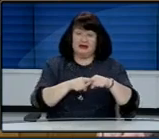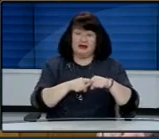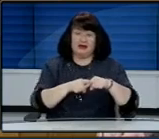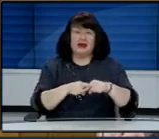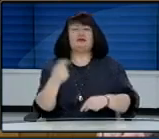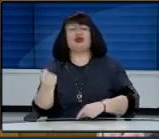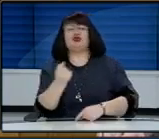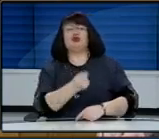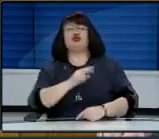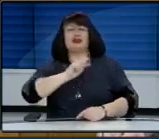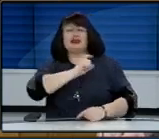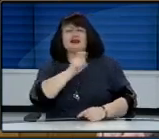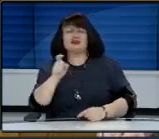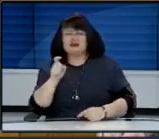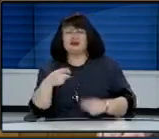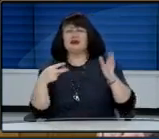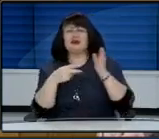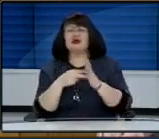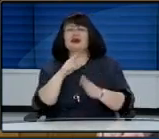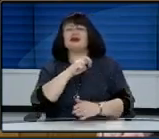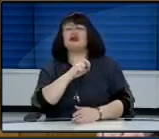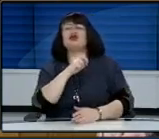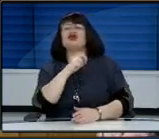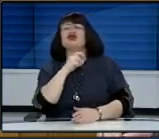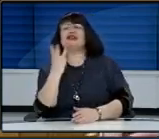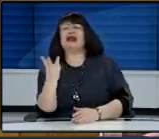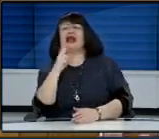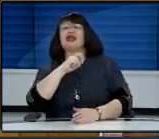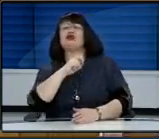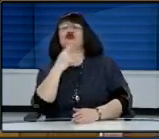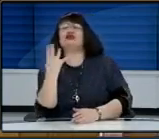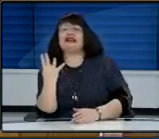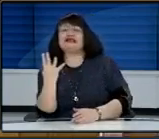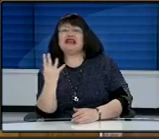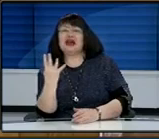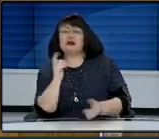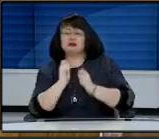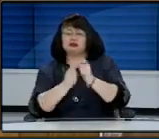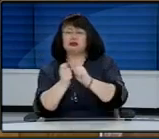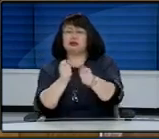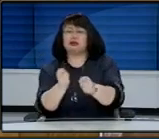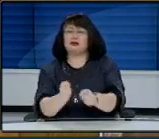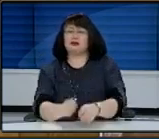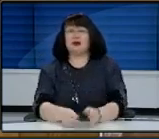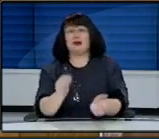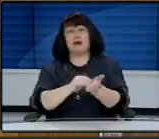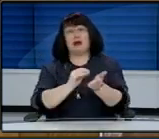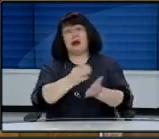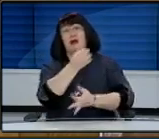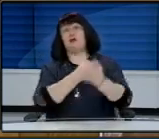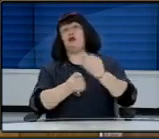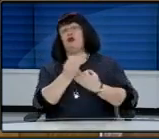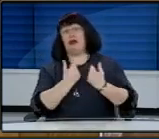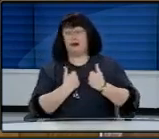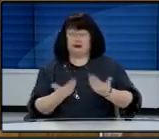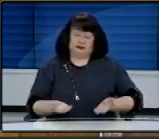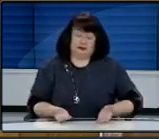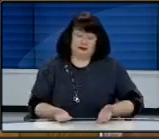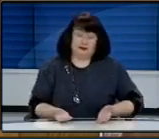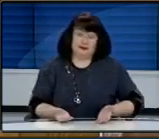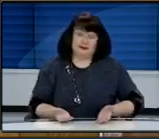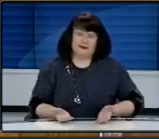μισό, το 2023 και 2024. Ή μου ξαναπείτε λοιπόν μετά,